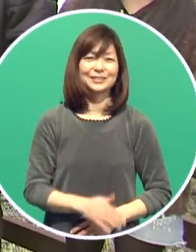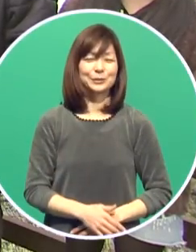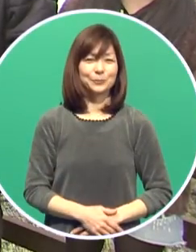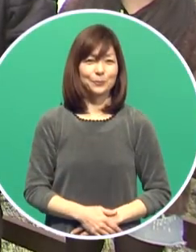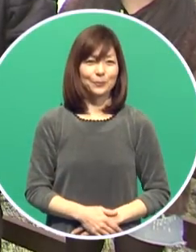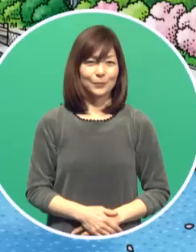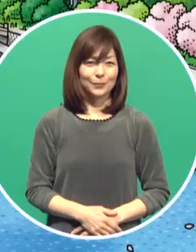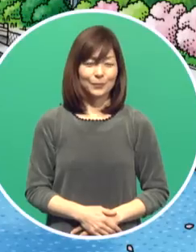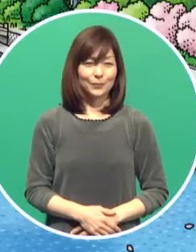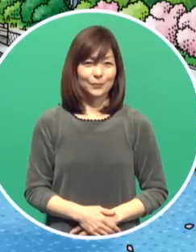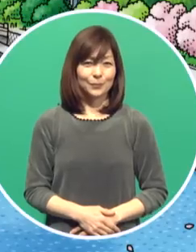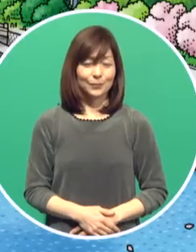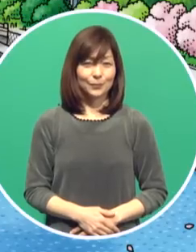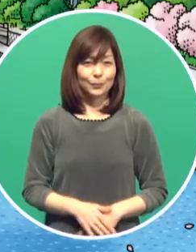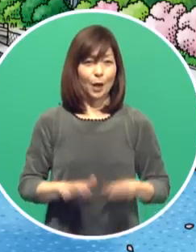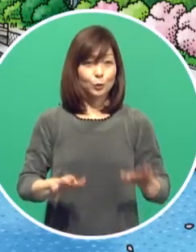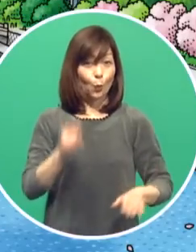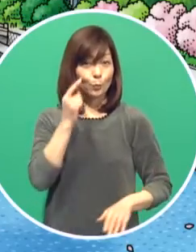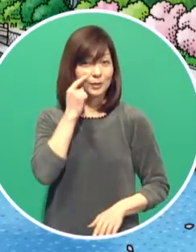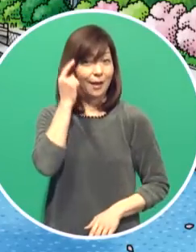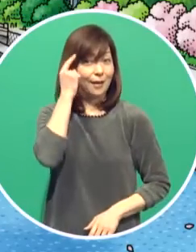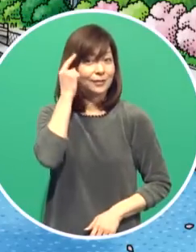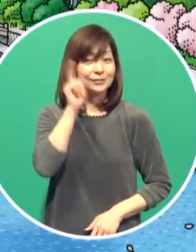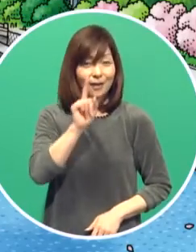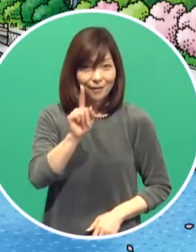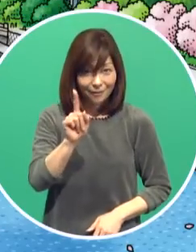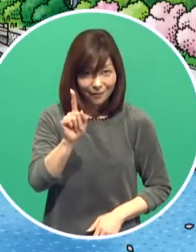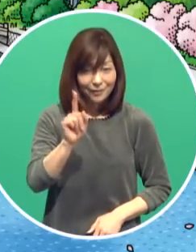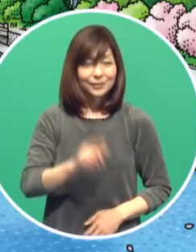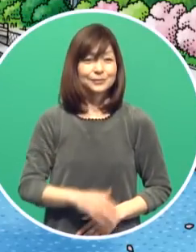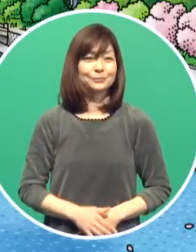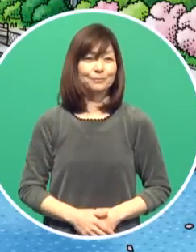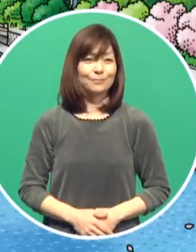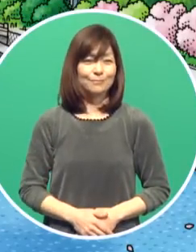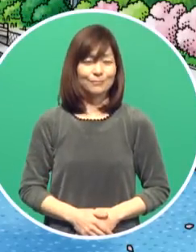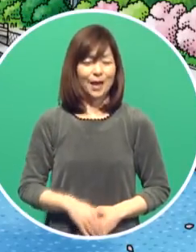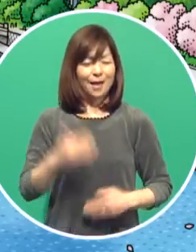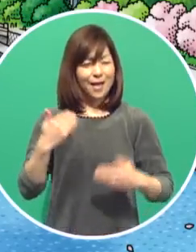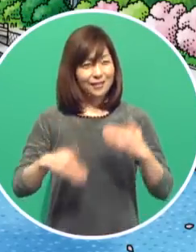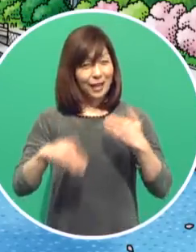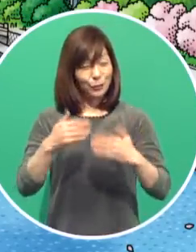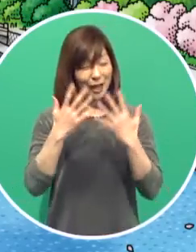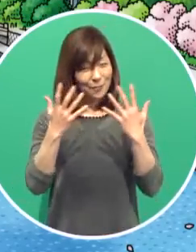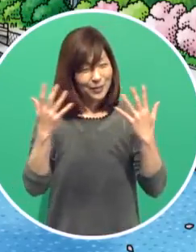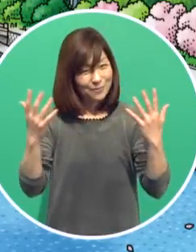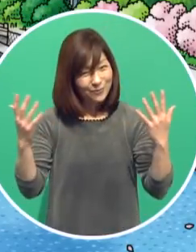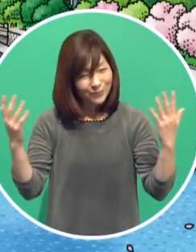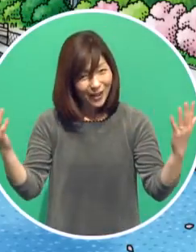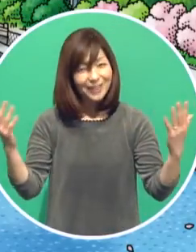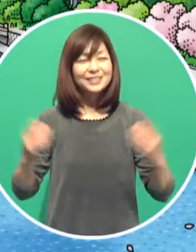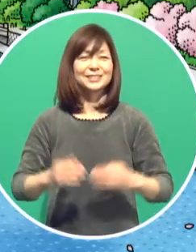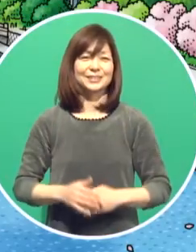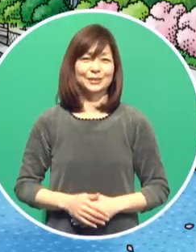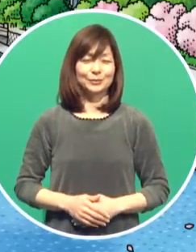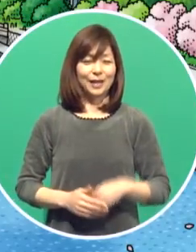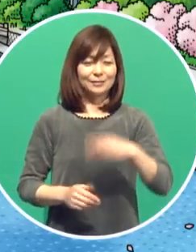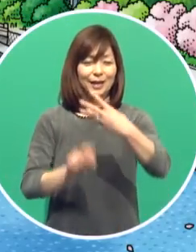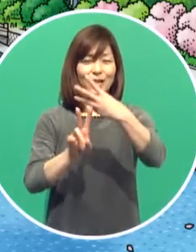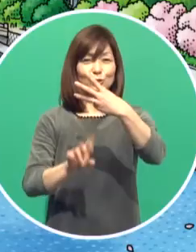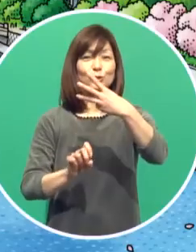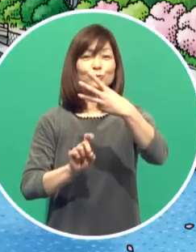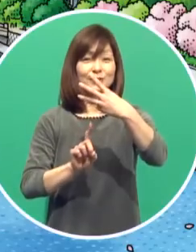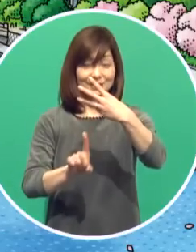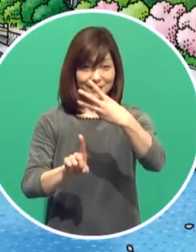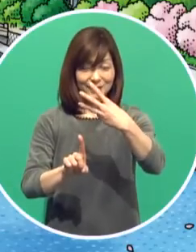。 健太君、今日はどんなことを感じたかな。 楽しさいっぱいってことかな。3